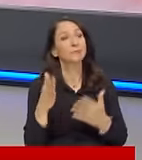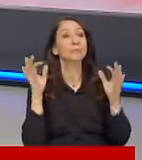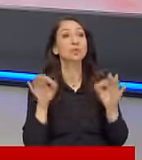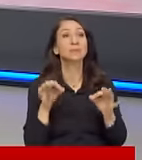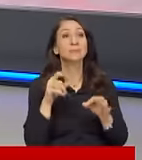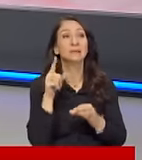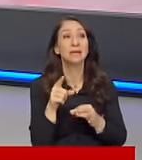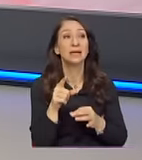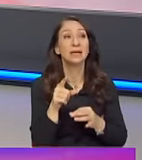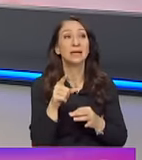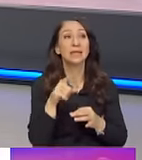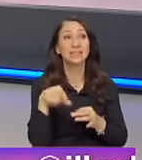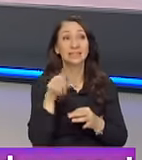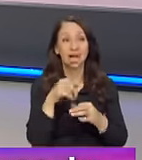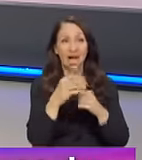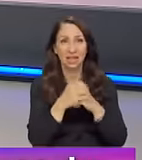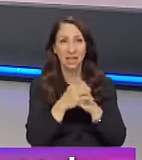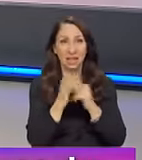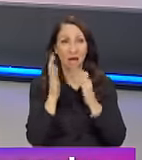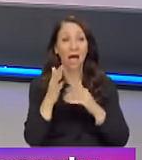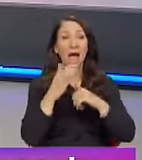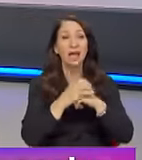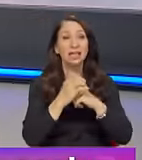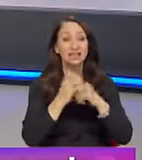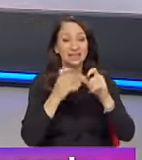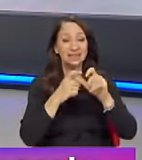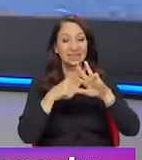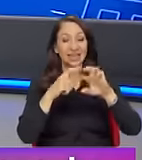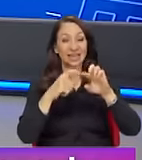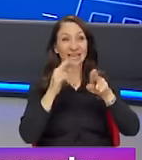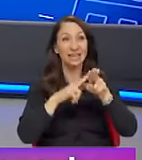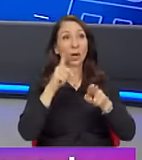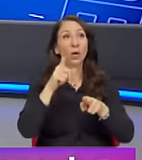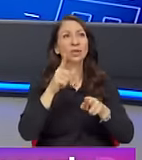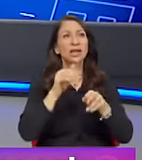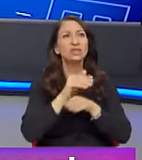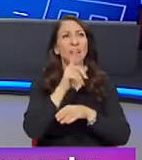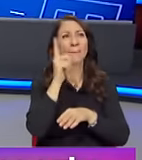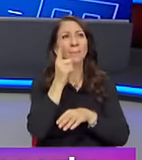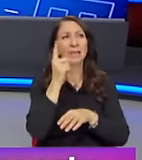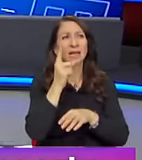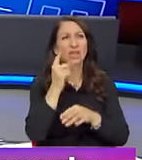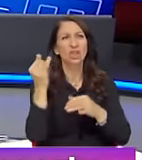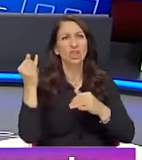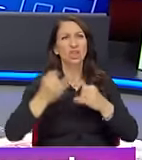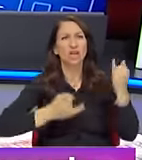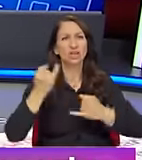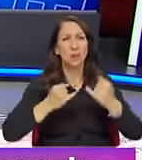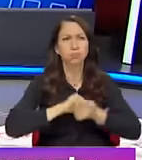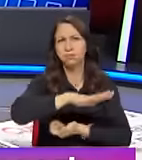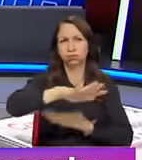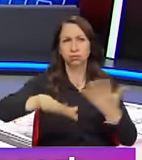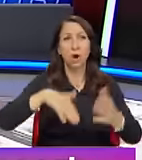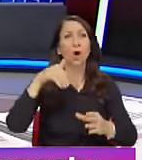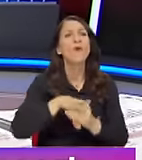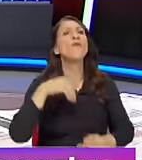Şimdi sizleri Antalya'ya götüreceğiz. Antalya Seri'ye ve orada yaşanan bir tartışma, bir kavga.